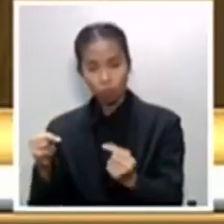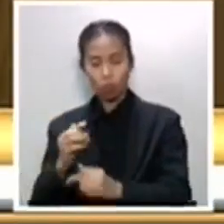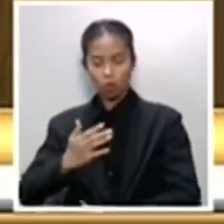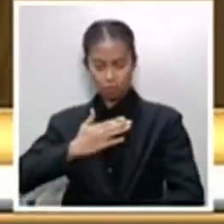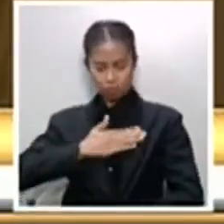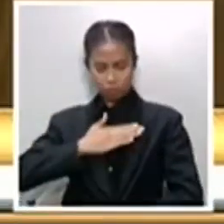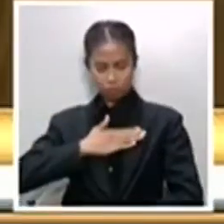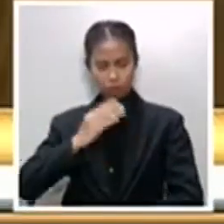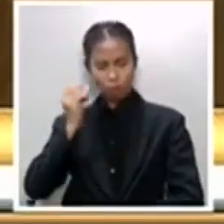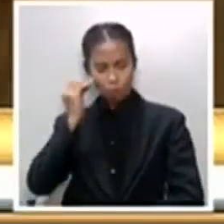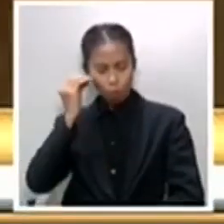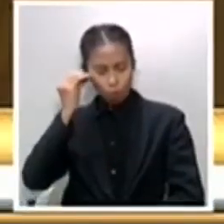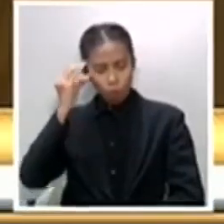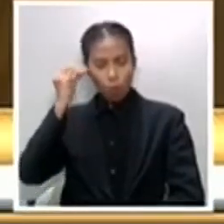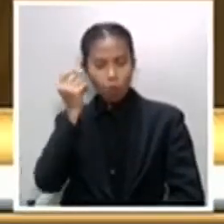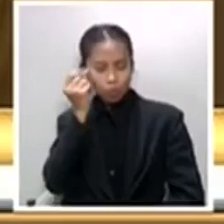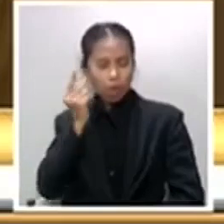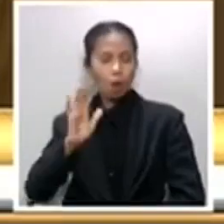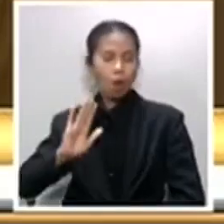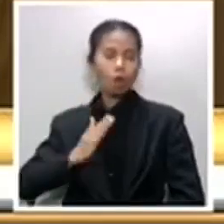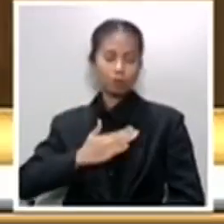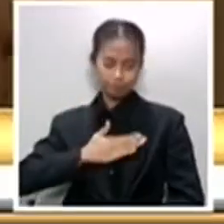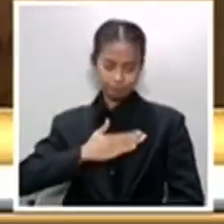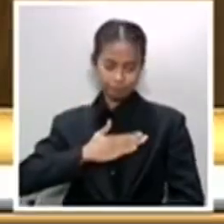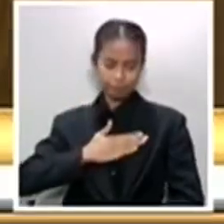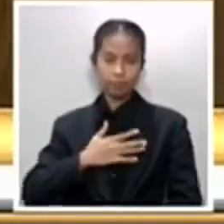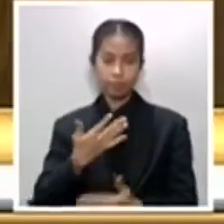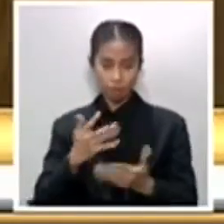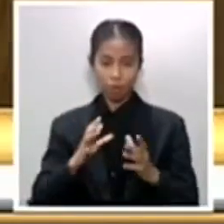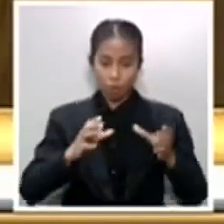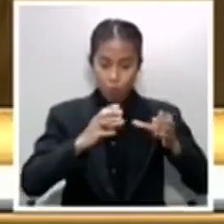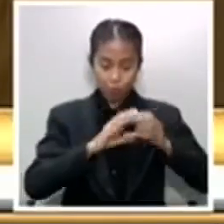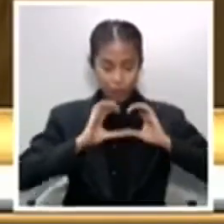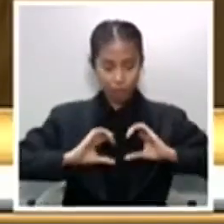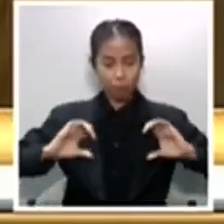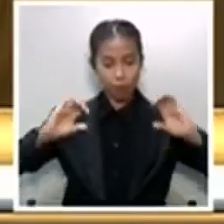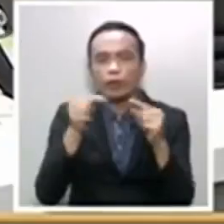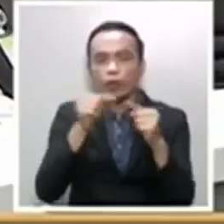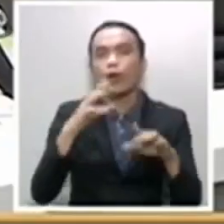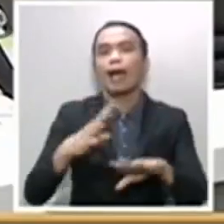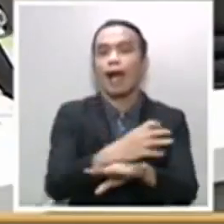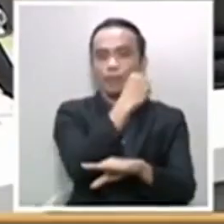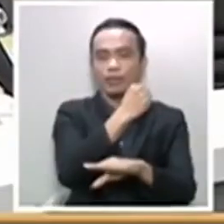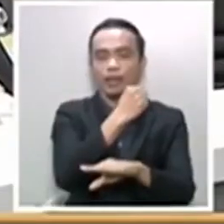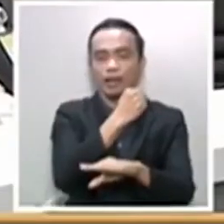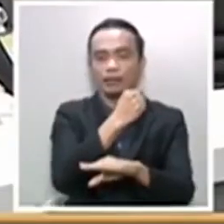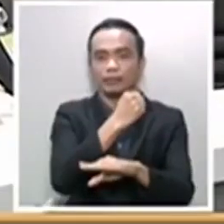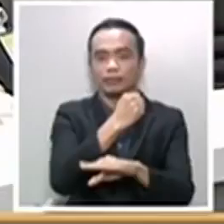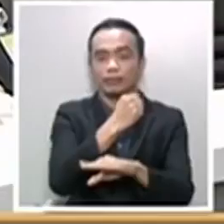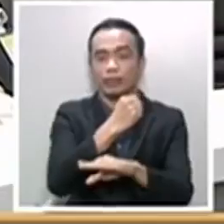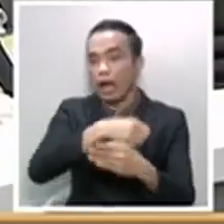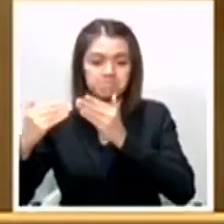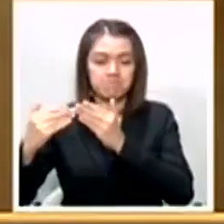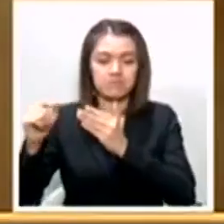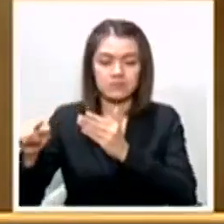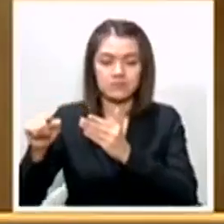ถวายสัตย์ปฏิญาณนั้นเป็นเรื่องระหว่างรัฐบาลในฐานะฝ่ายบริหารกับพระมหากษัตริย ์